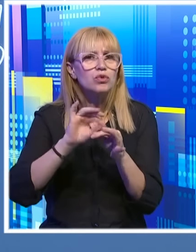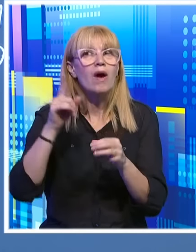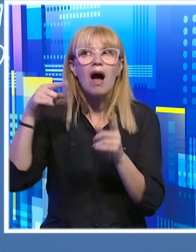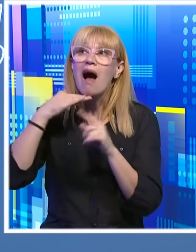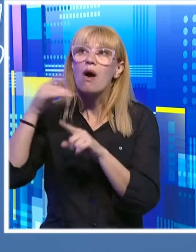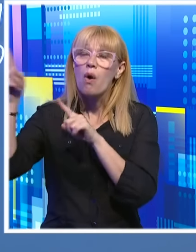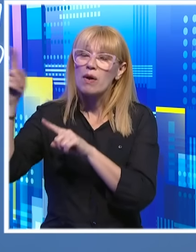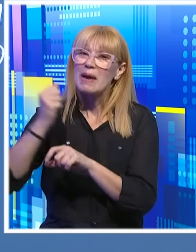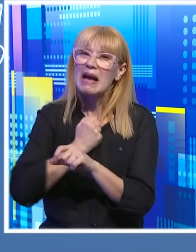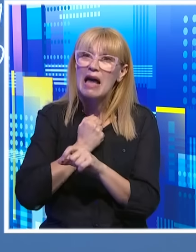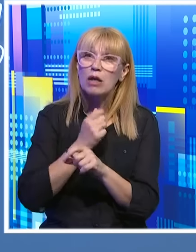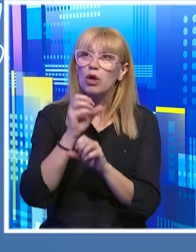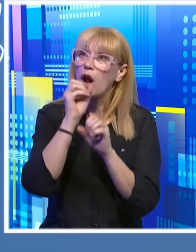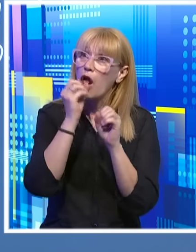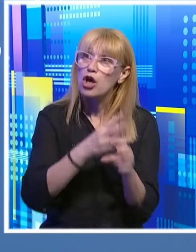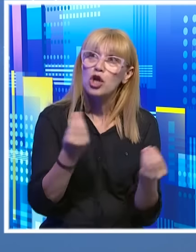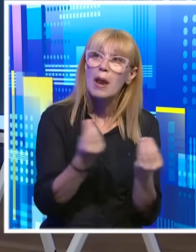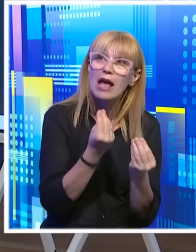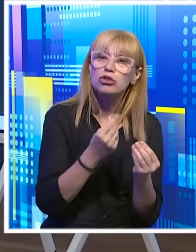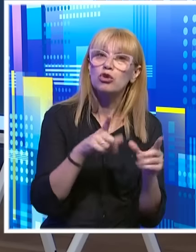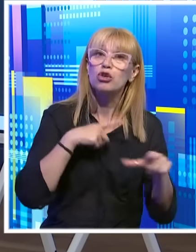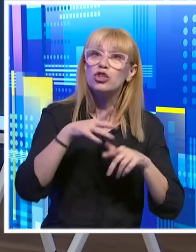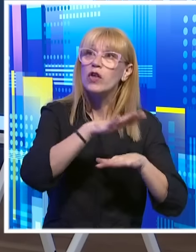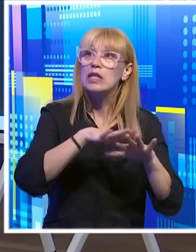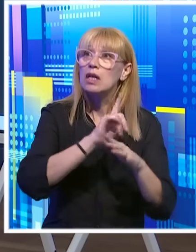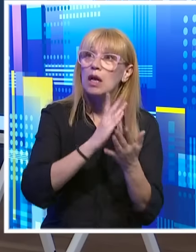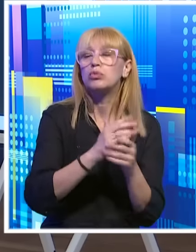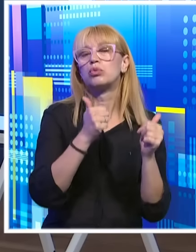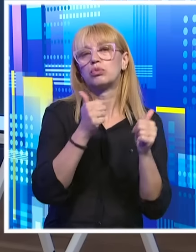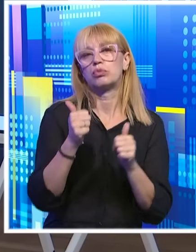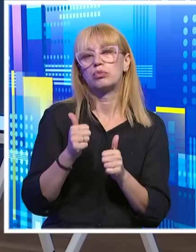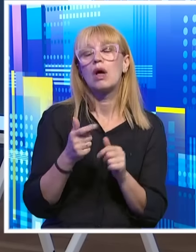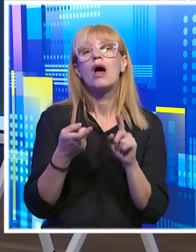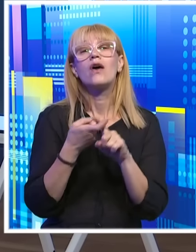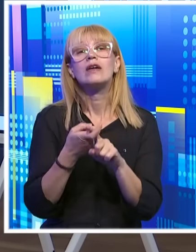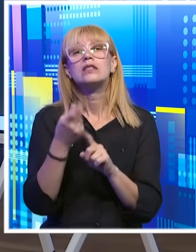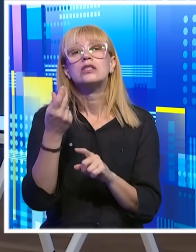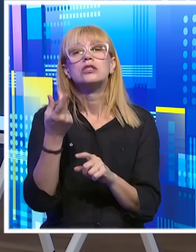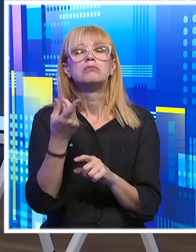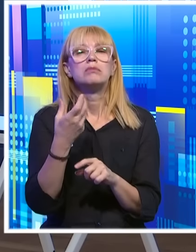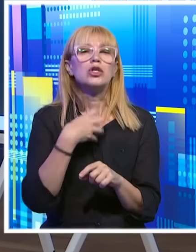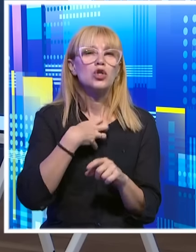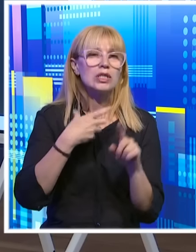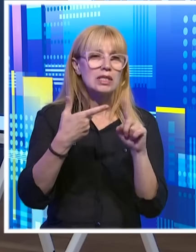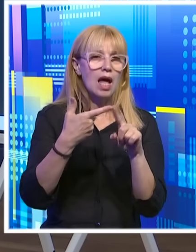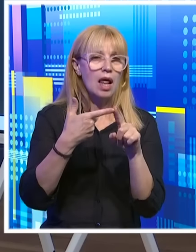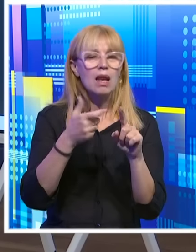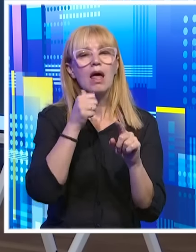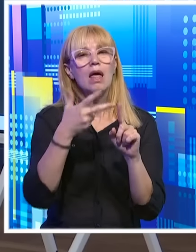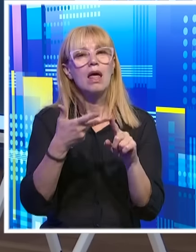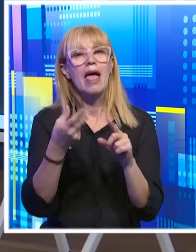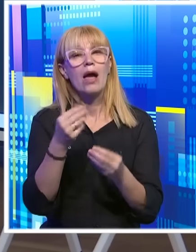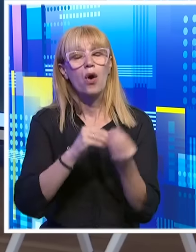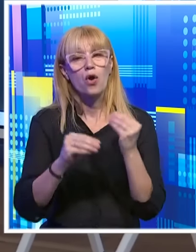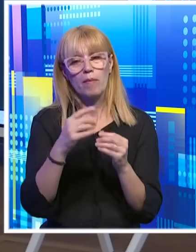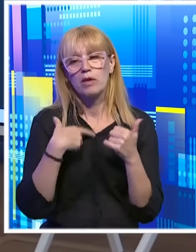nikakvih negativnih efekata po životnu sredinu neće biti. Što se tiče socijalnog efekta i ekonomije, ja ću vam pokazati